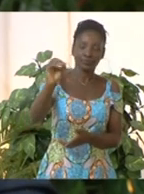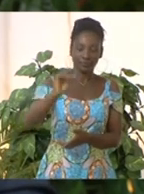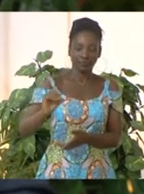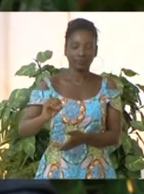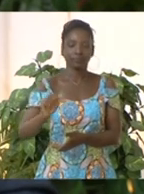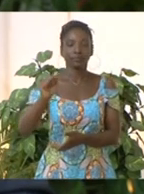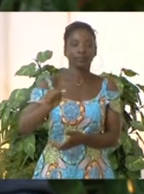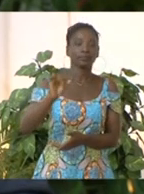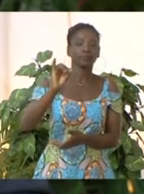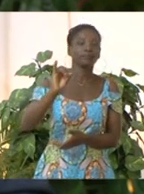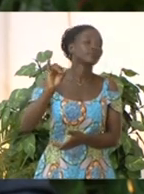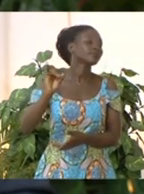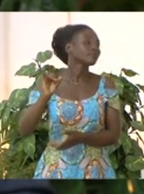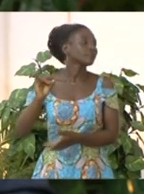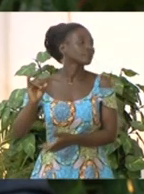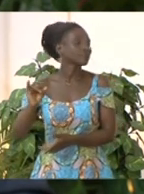Afingé Saint-Pascal,